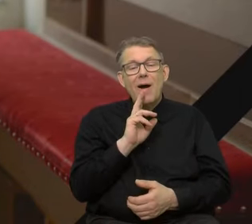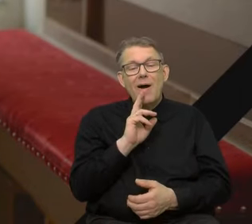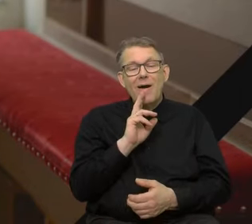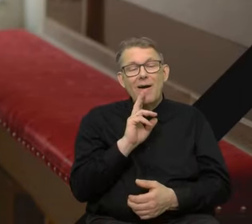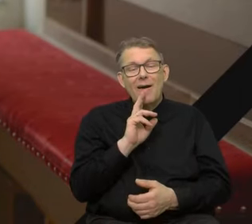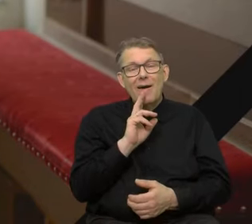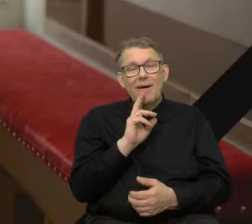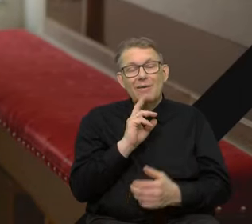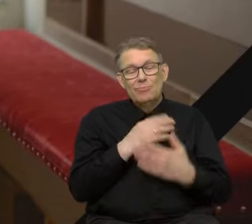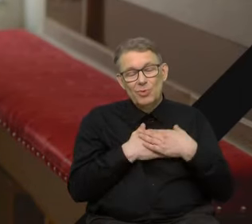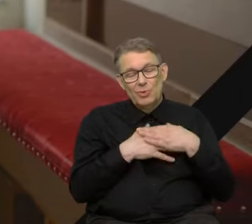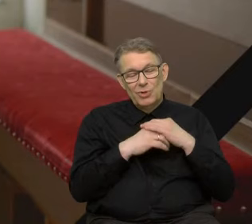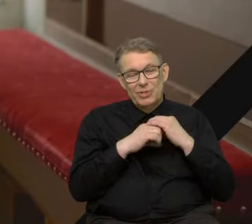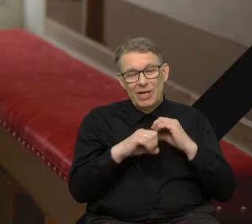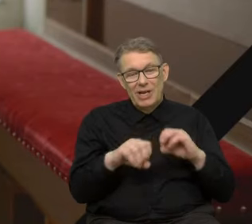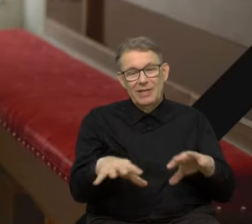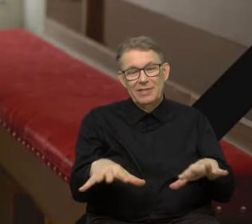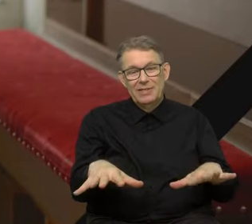Miłosierdzia.